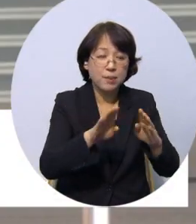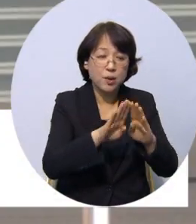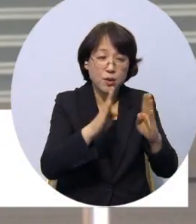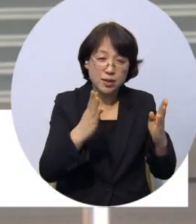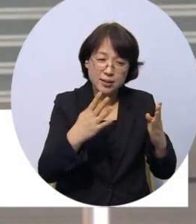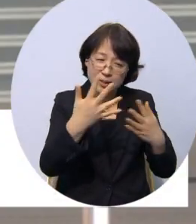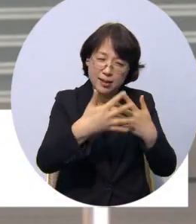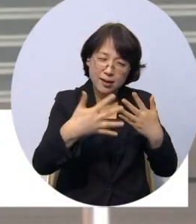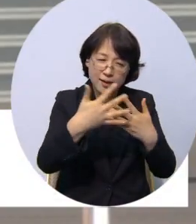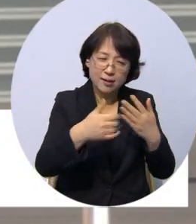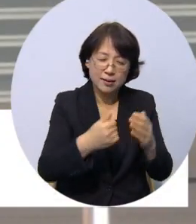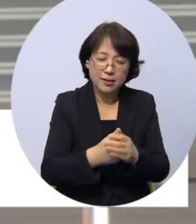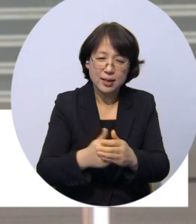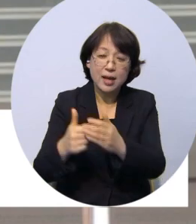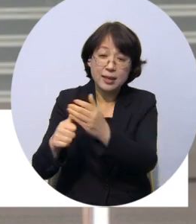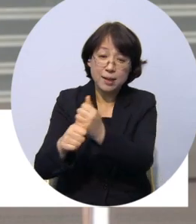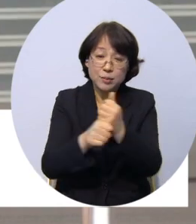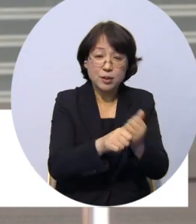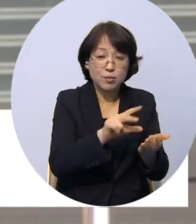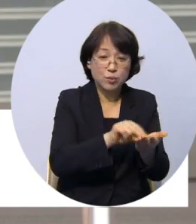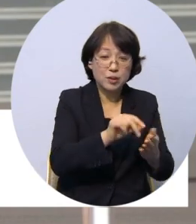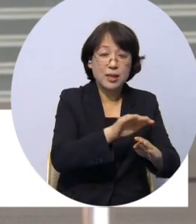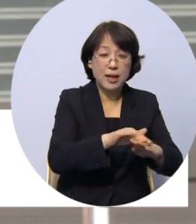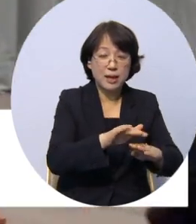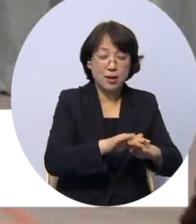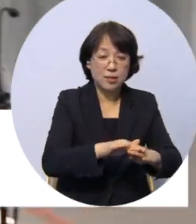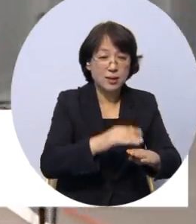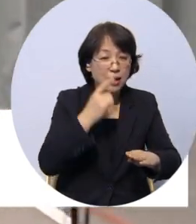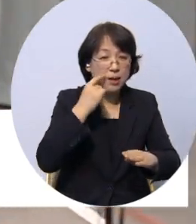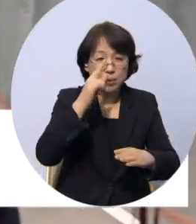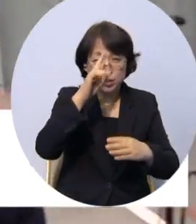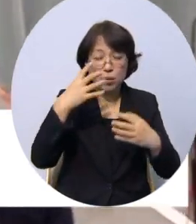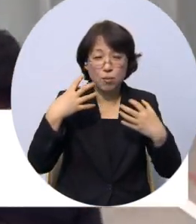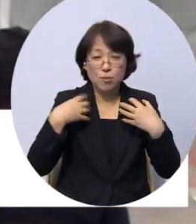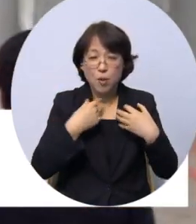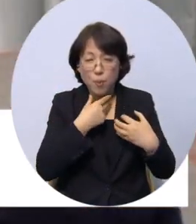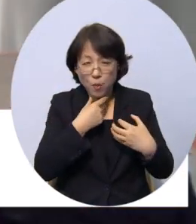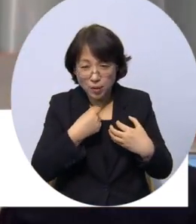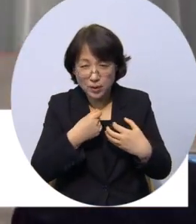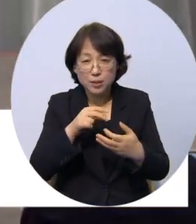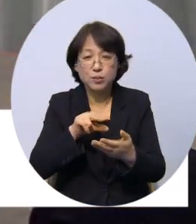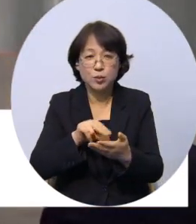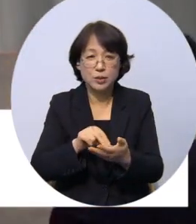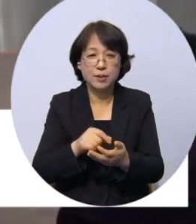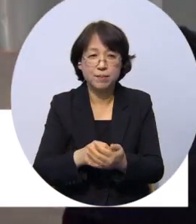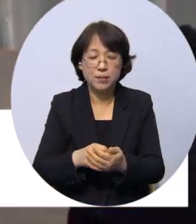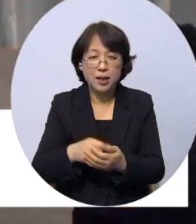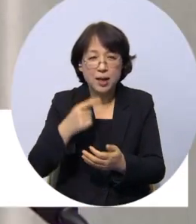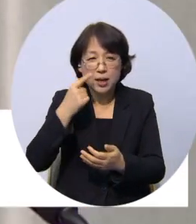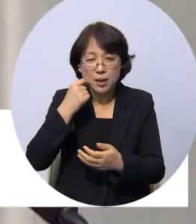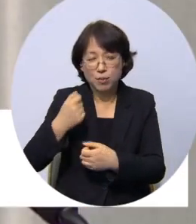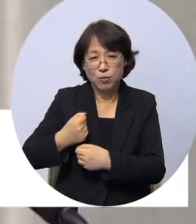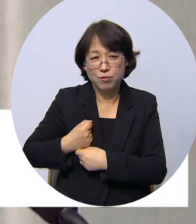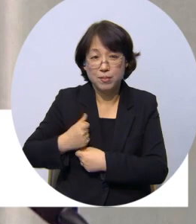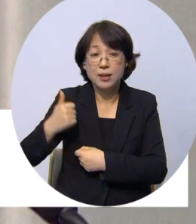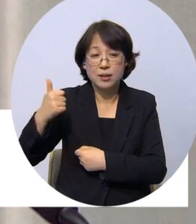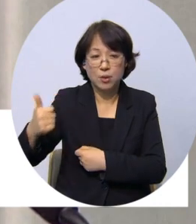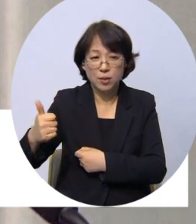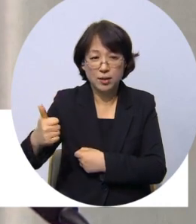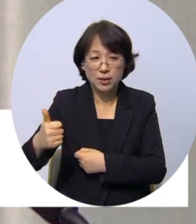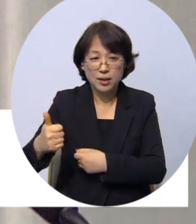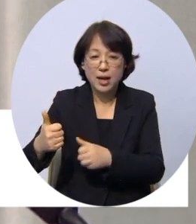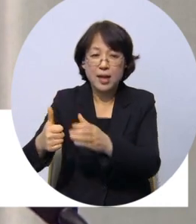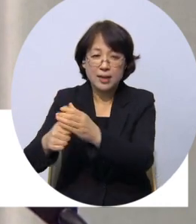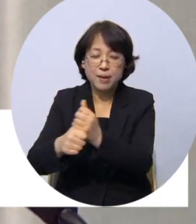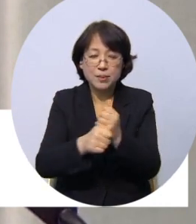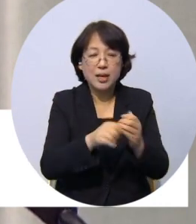문제 해결은 일본 정부의 수건 사업이기 때문입니다 하야시 요시마사 일본 관방장관은 납치 문제가 이미 해결됐다는